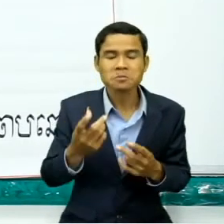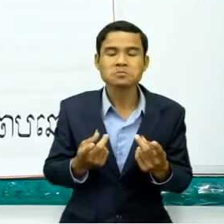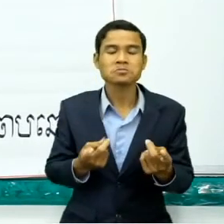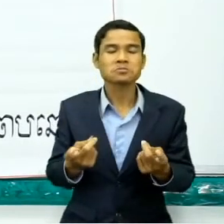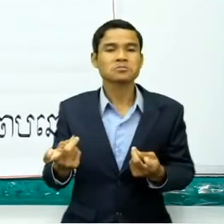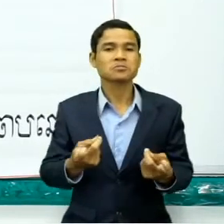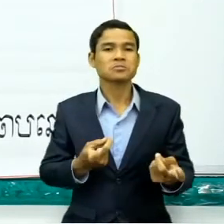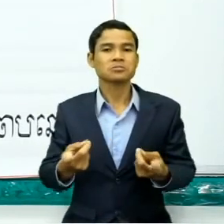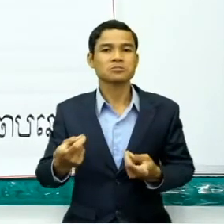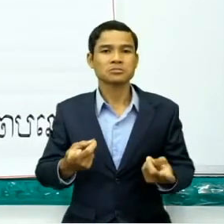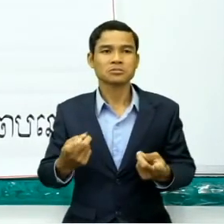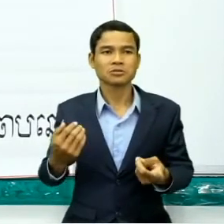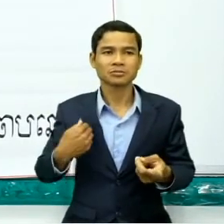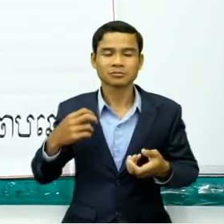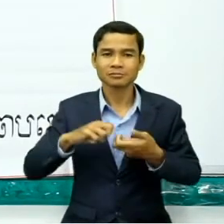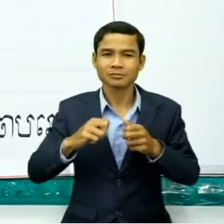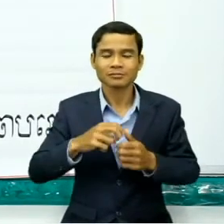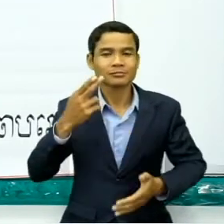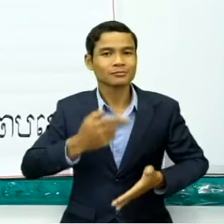cạt miên băng ha vầy khả.